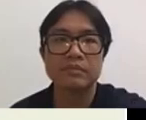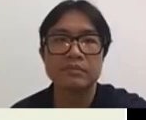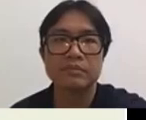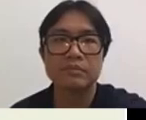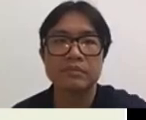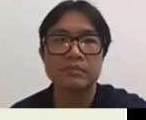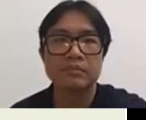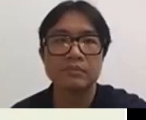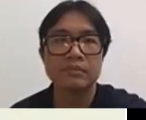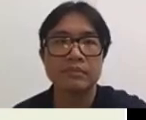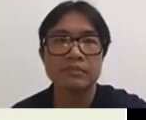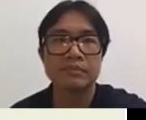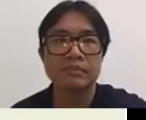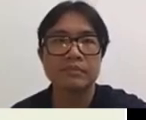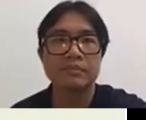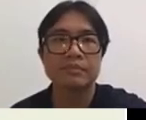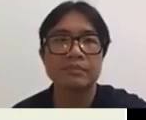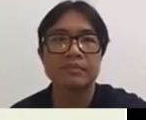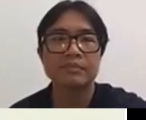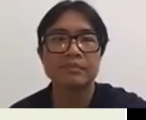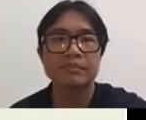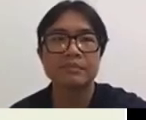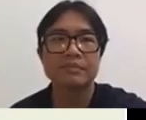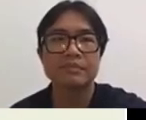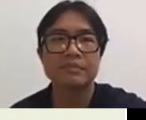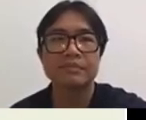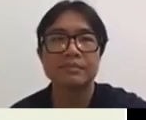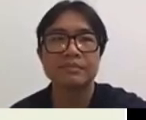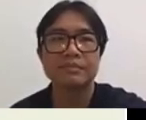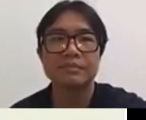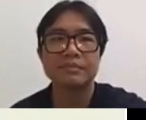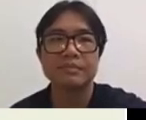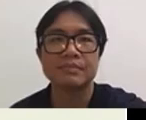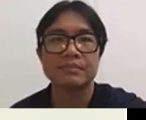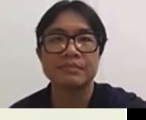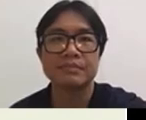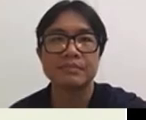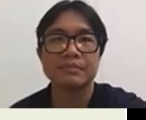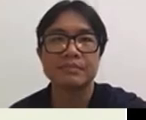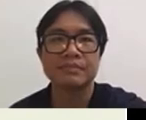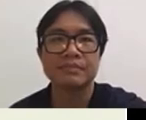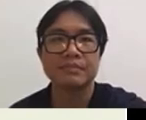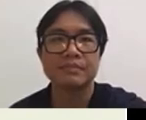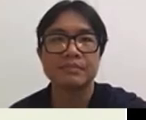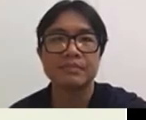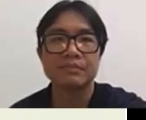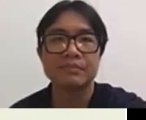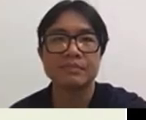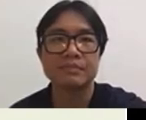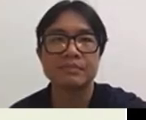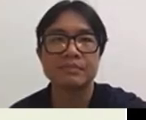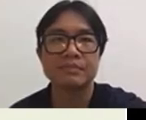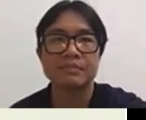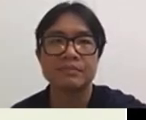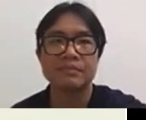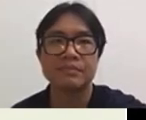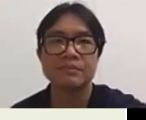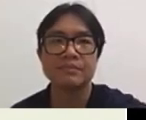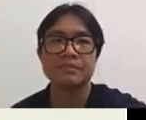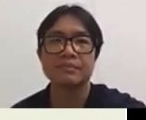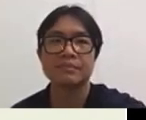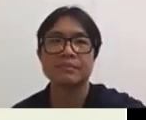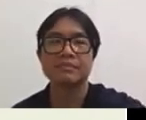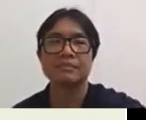sebenarnya bukan netral dunia ini, tetapi diperlawankan dengan Allah atau dengan Bapa. Maksudnya kata